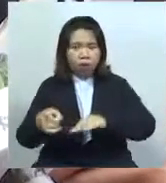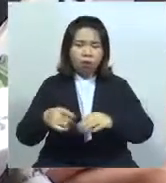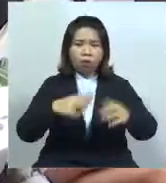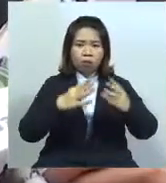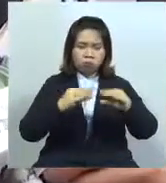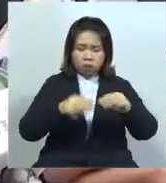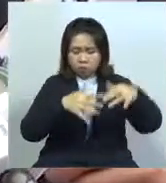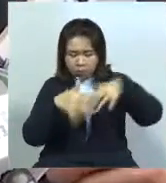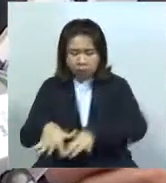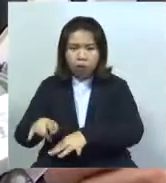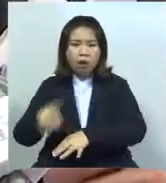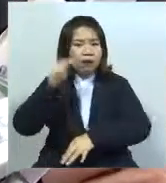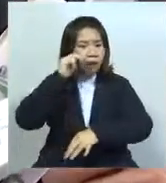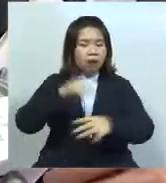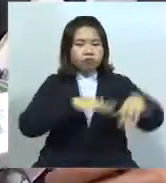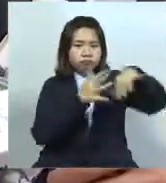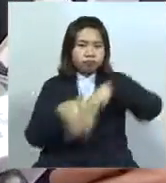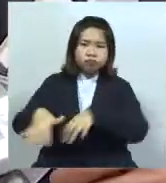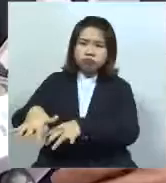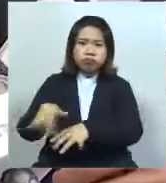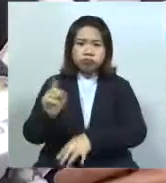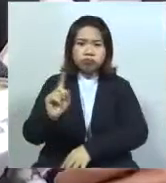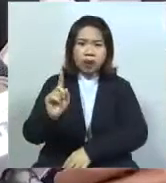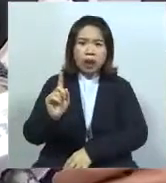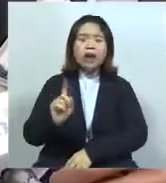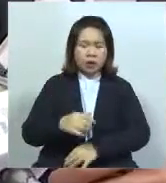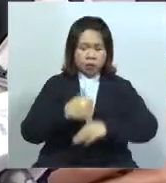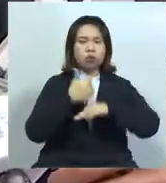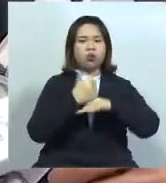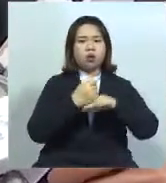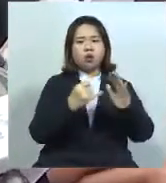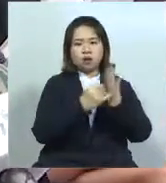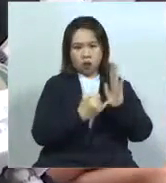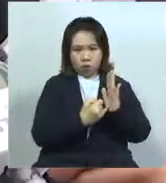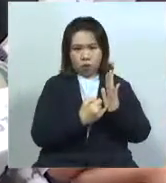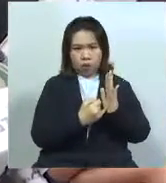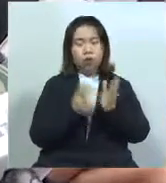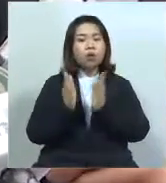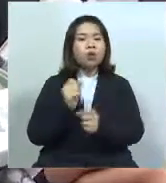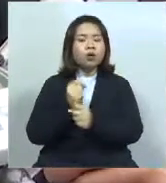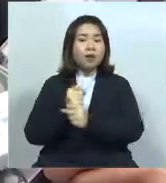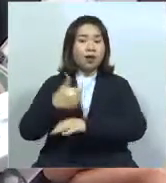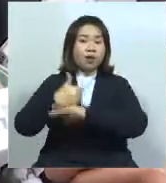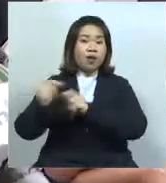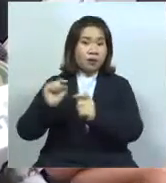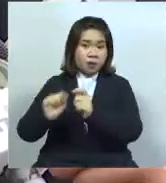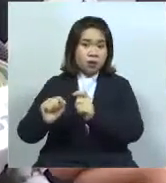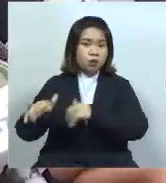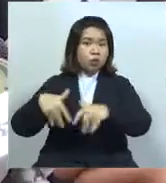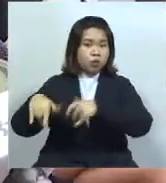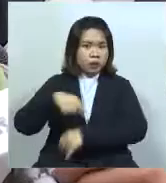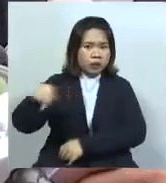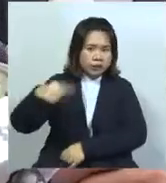วก็เรื่องของน้ำหลากเนี่ยท่านผู้ว่าการจังหวัดหรือท่านนายอำเภอหรือท้องถิ่นเนี่ยจะต้องด